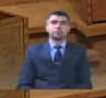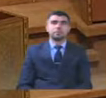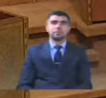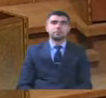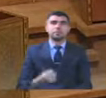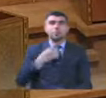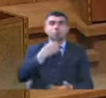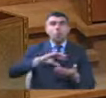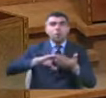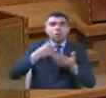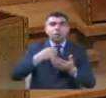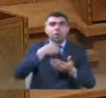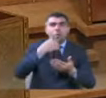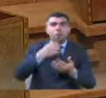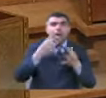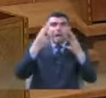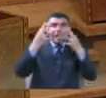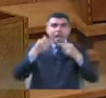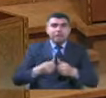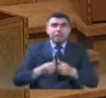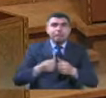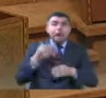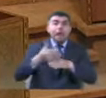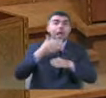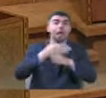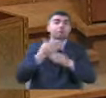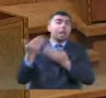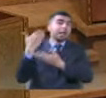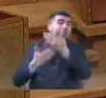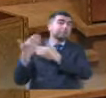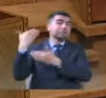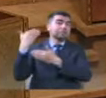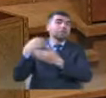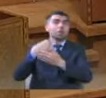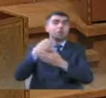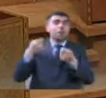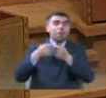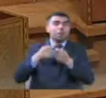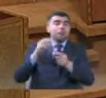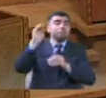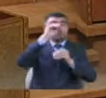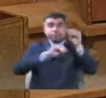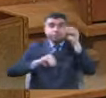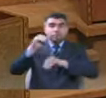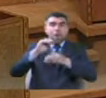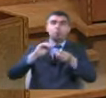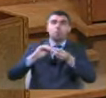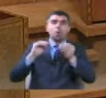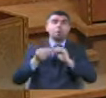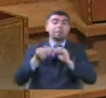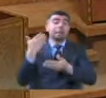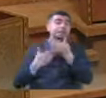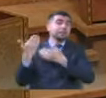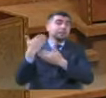لم تتركوا لنا حصيلة مشرفة في السكن، ونحن نحاول أن نعالج هذا المشكل بناء على